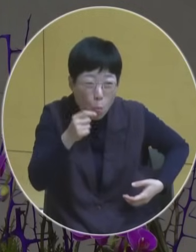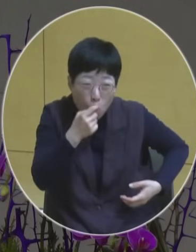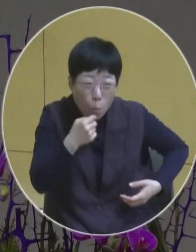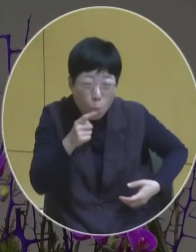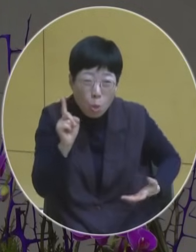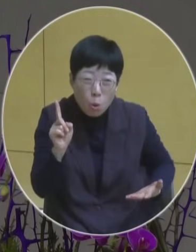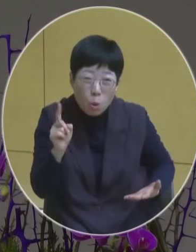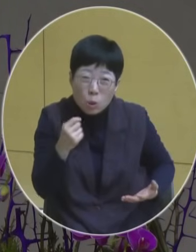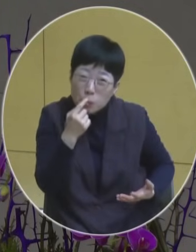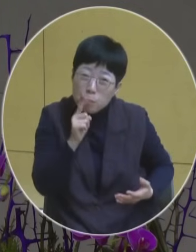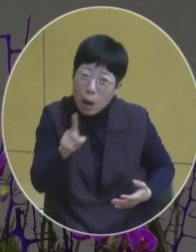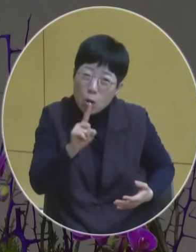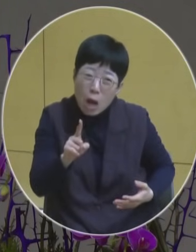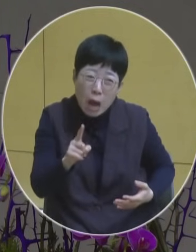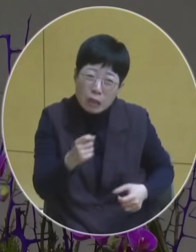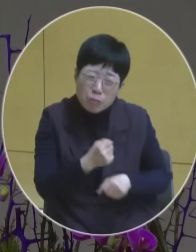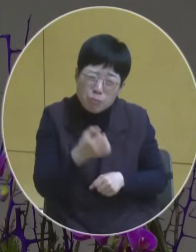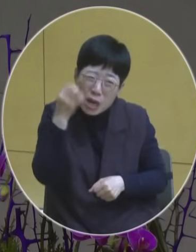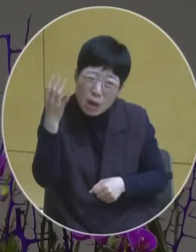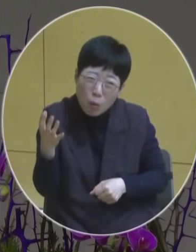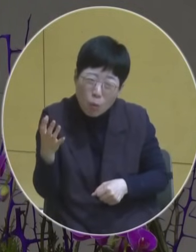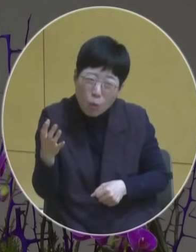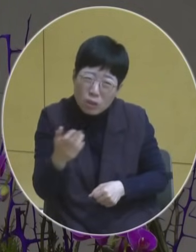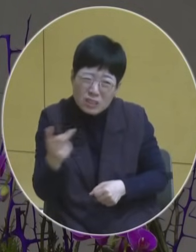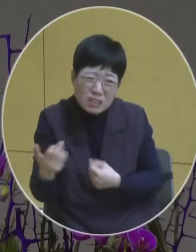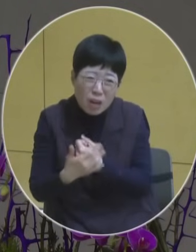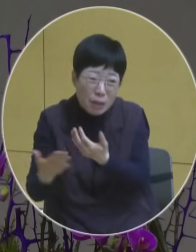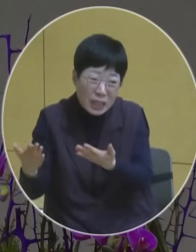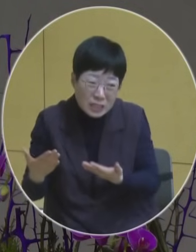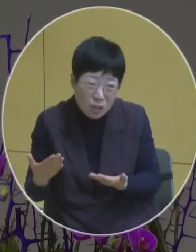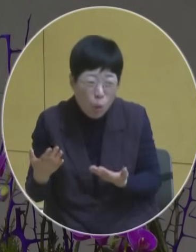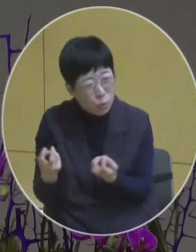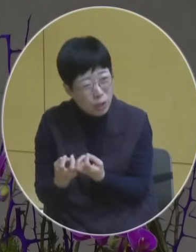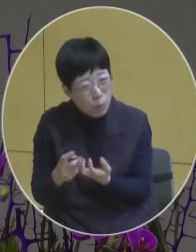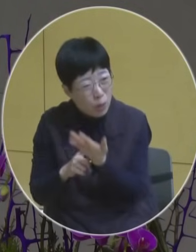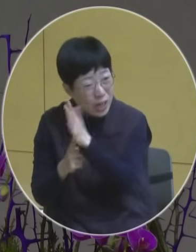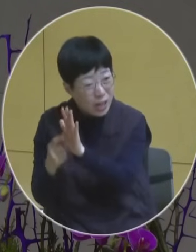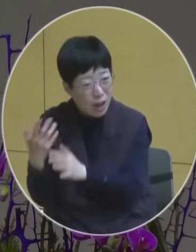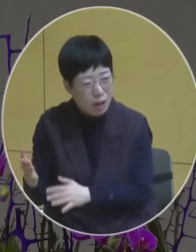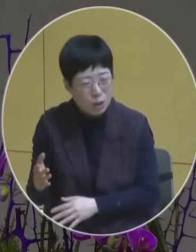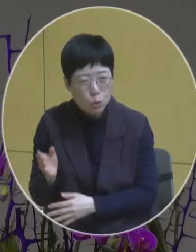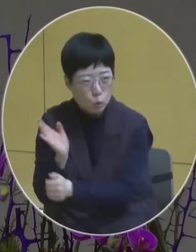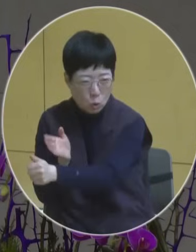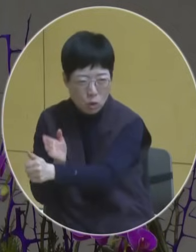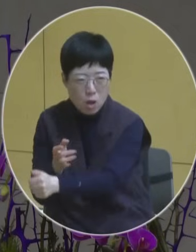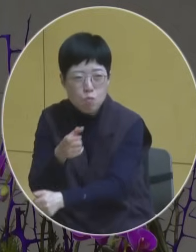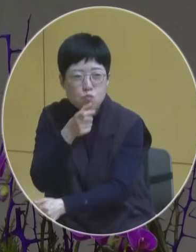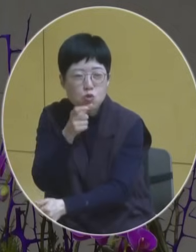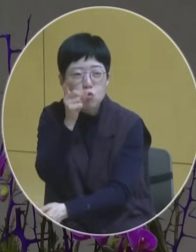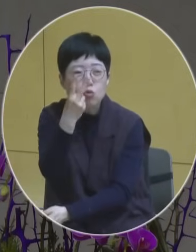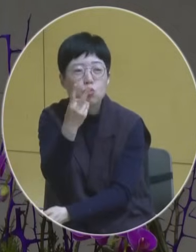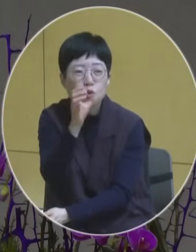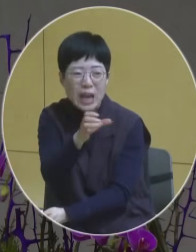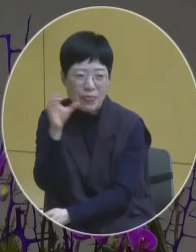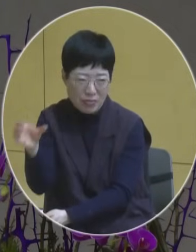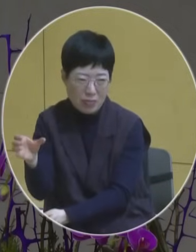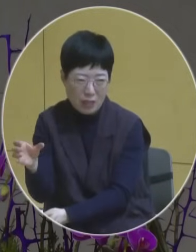말로인데, 말로 가지고 하기는 너무 미안해요. 너무 큰 사랑을 받은 것 같아요. 그래서 그렇게 요청했어요. 물 두 잔만 갖다